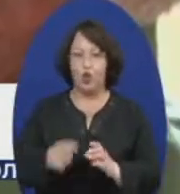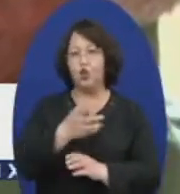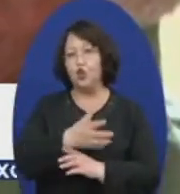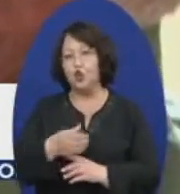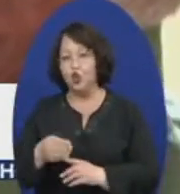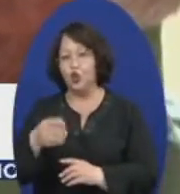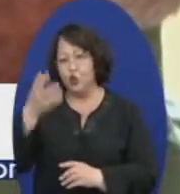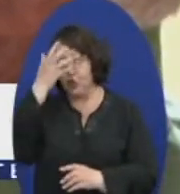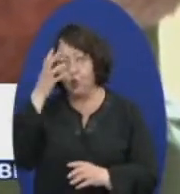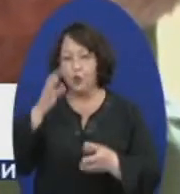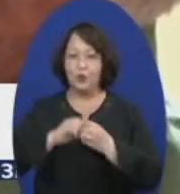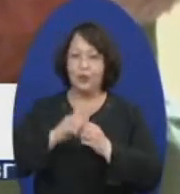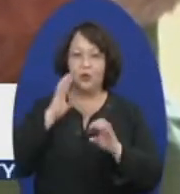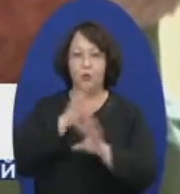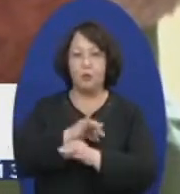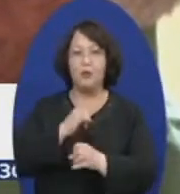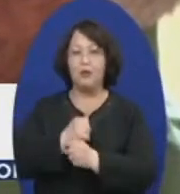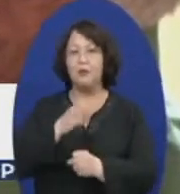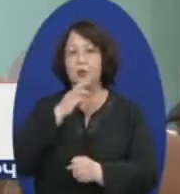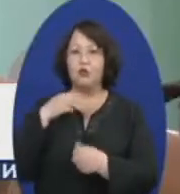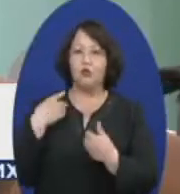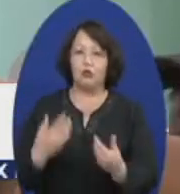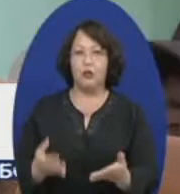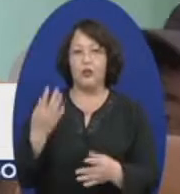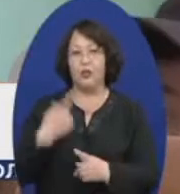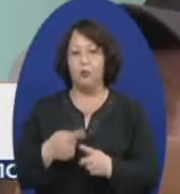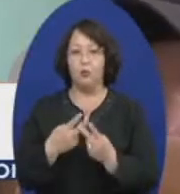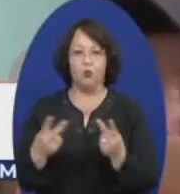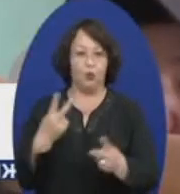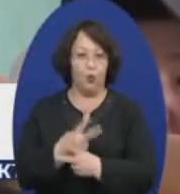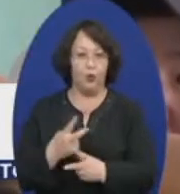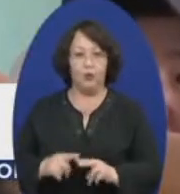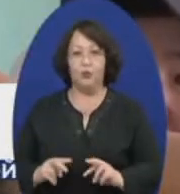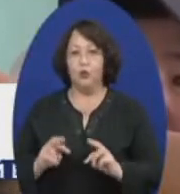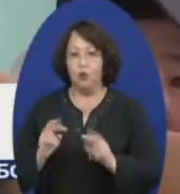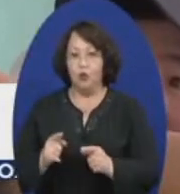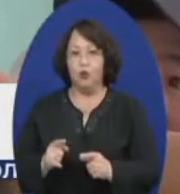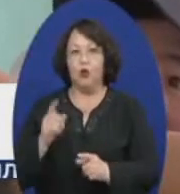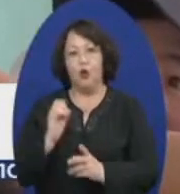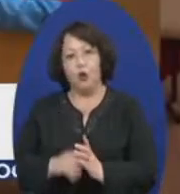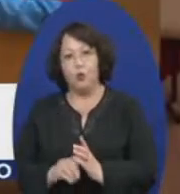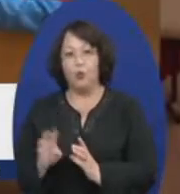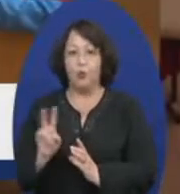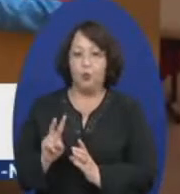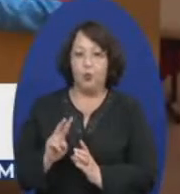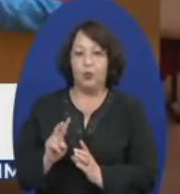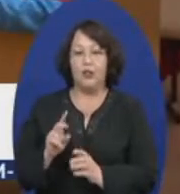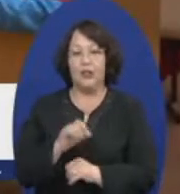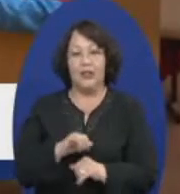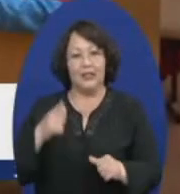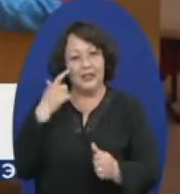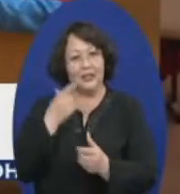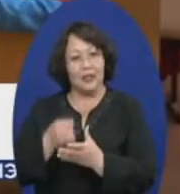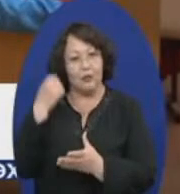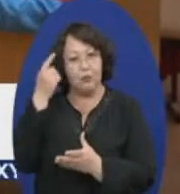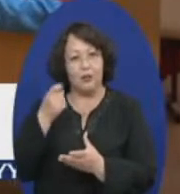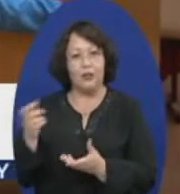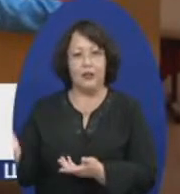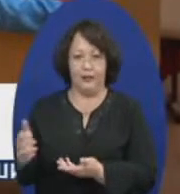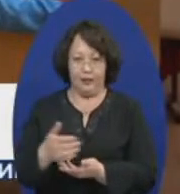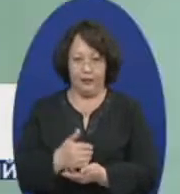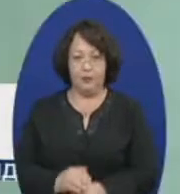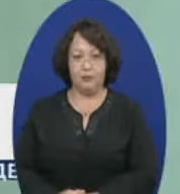засгаас авч хэрэгжүүлж байгаа арга хэмжээний талаар мэдээлэл өгөхийн хамт үндсэн хуульд нэмэлт өөрчлөлт оруулах эсэх асуудлаар иргэдийн санал